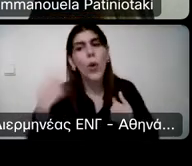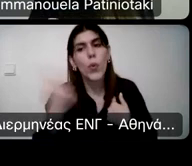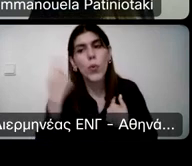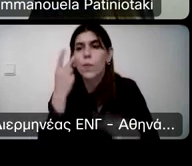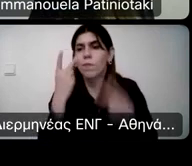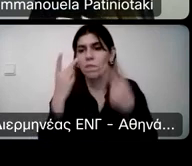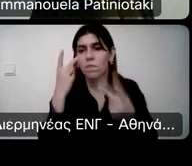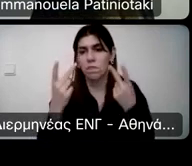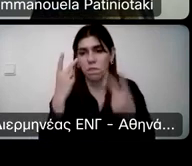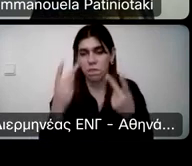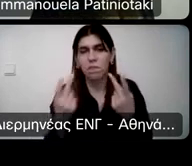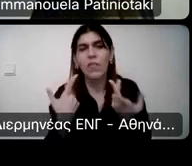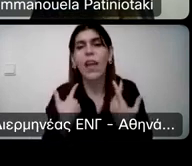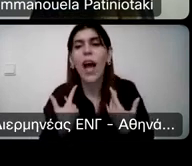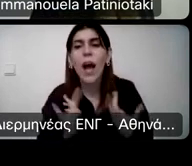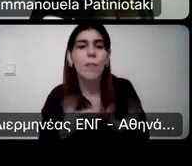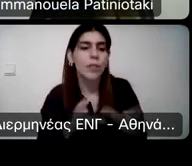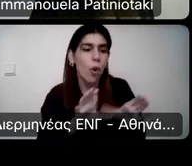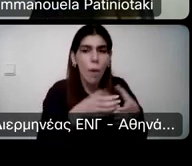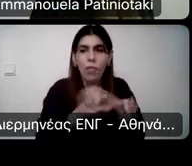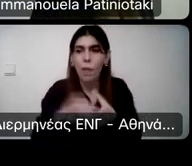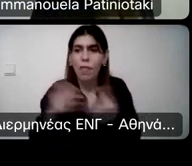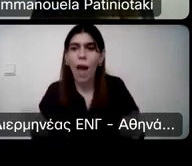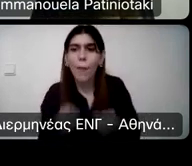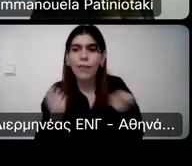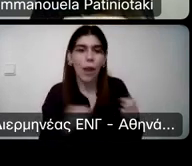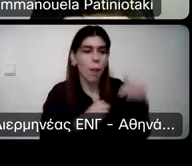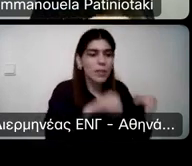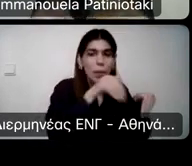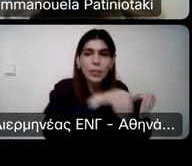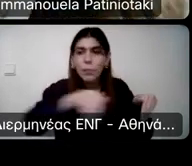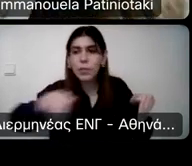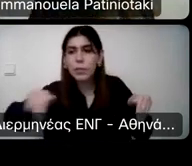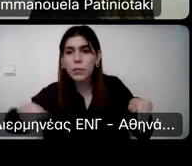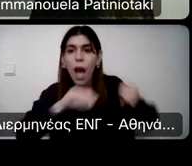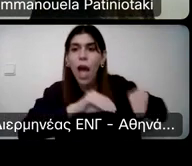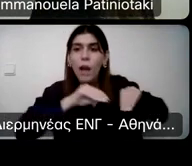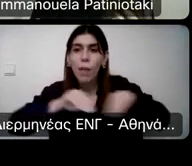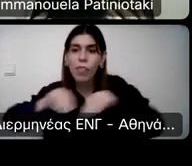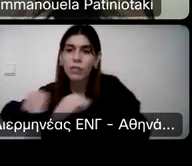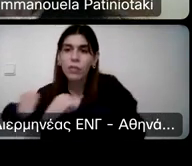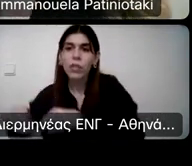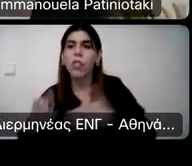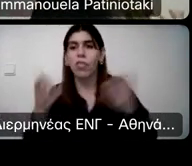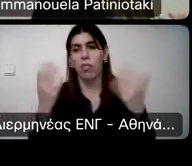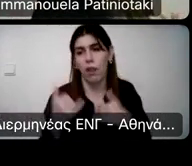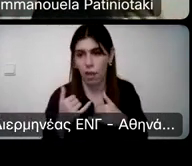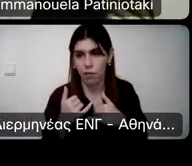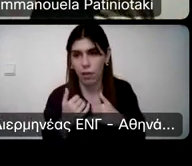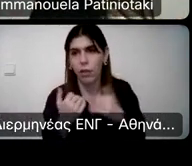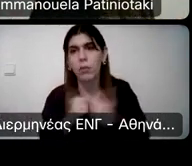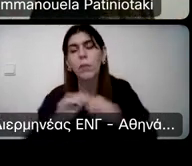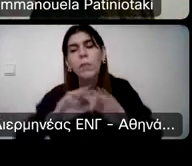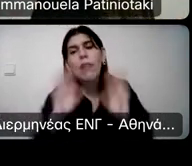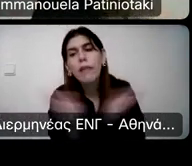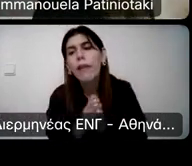απουσία εκπαίδευσης ανακλάδων. Δηλαδή, μπορεί να συζητάμε θεωρητικά σε ένα πολύ γενικό πλαίσιο στους δικούς μας ανθρώπους, όταν